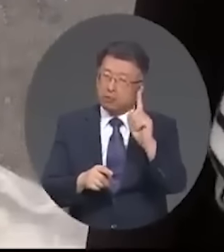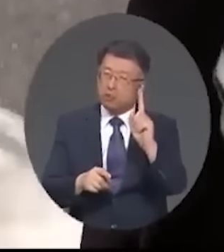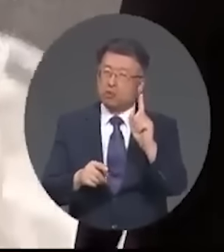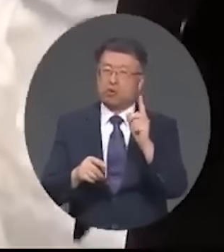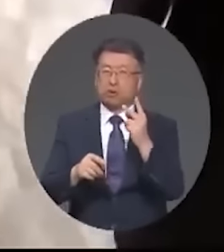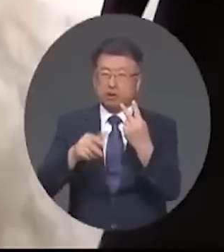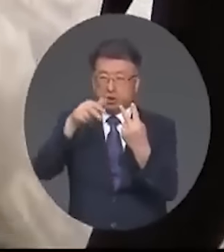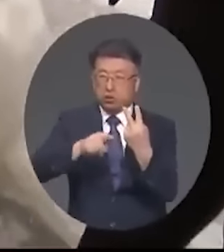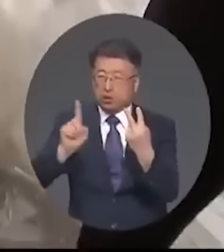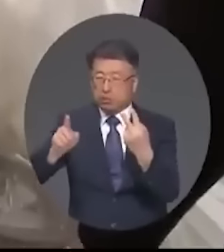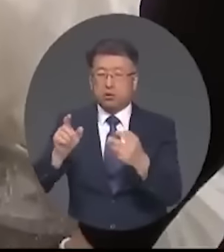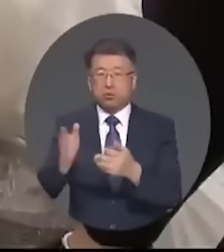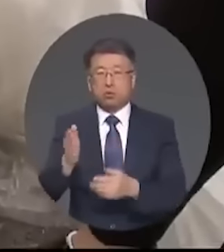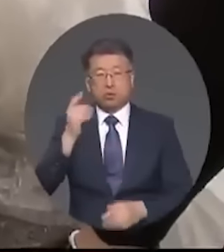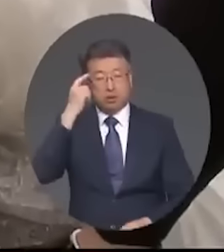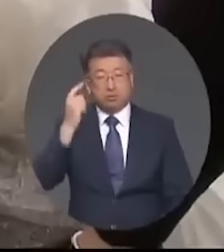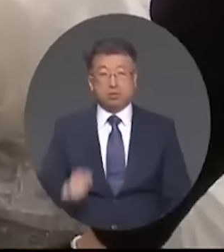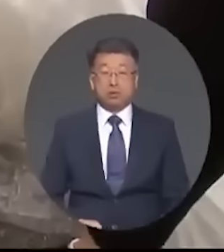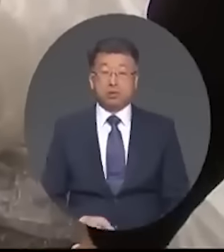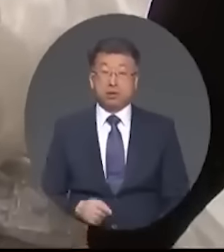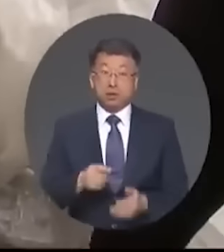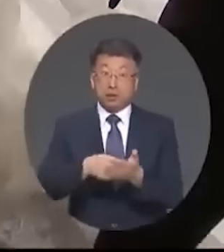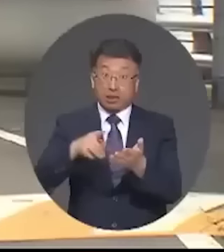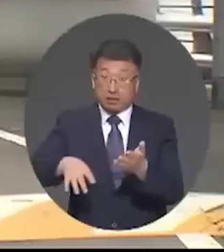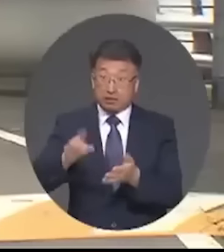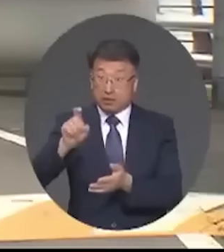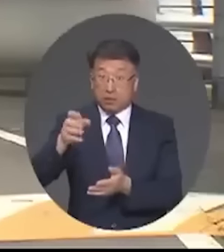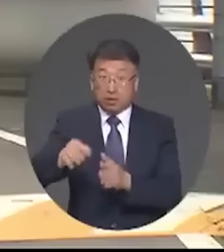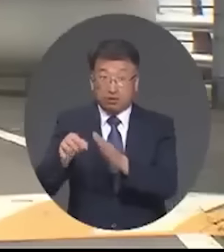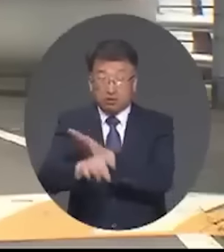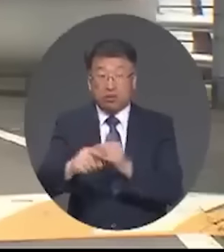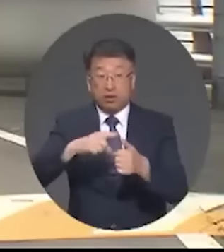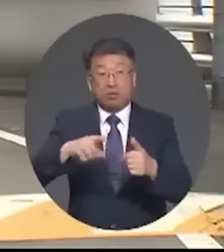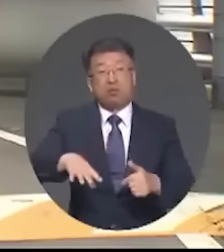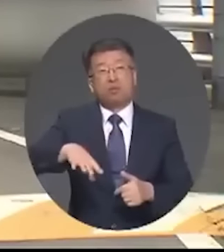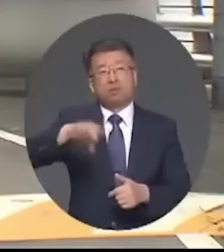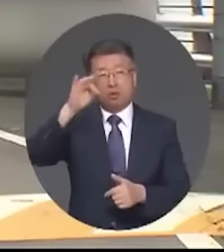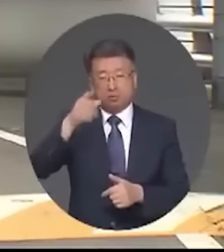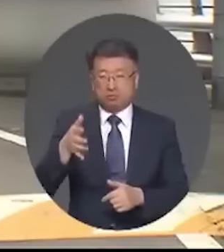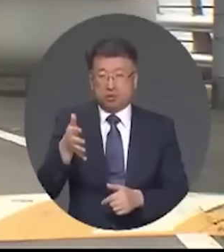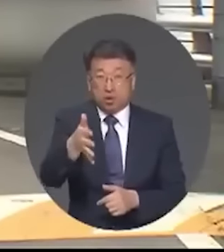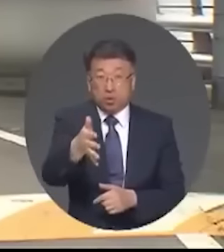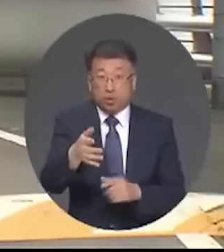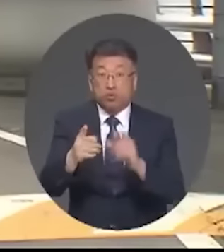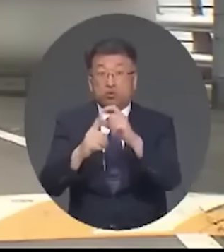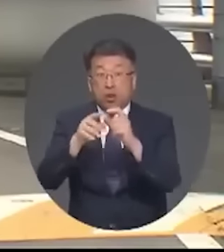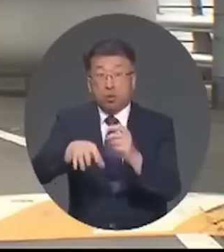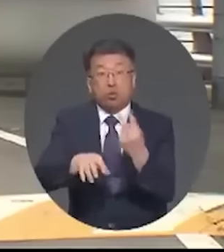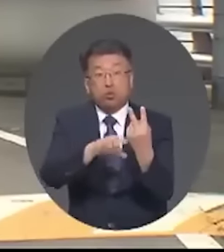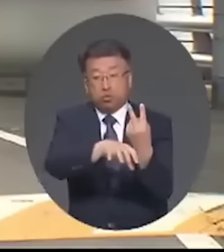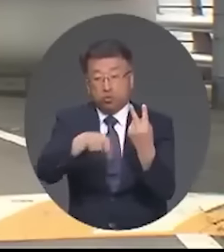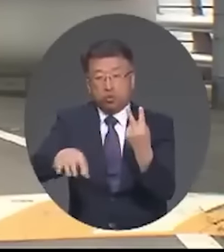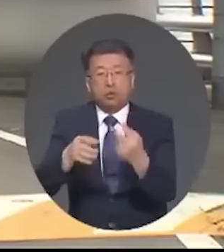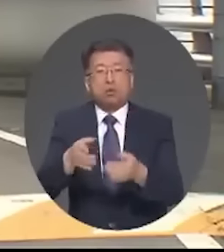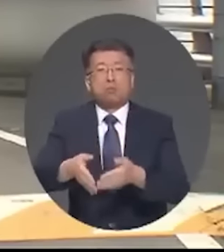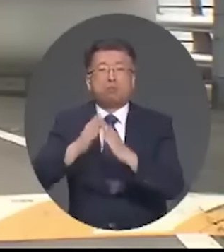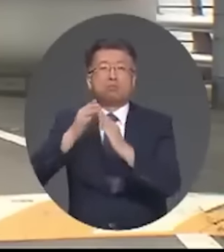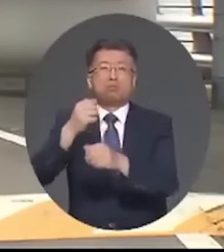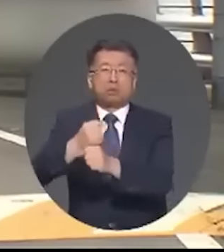이런 가운데 창원시는 세금 10억 원을 들여 경남에선 처음으로 캠핑카 전용 주차장 두 곳을 설치할